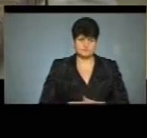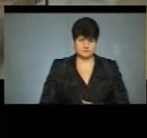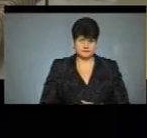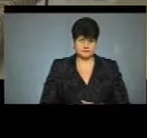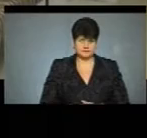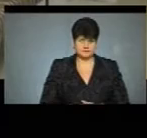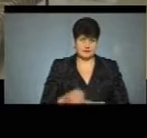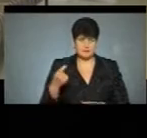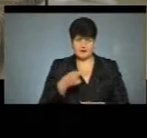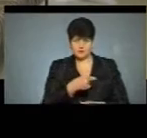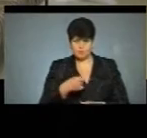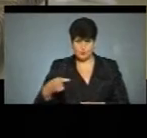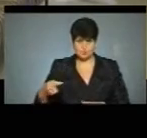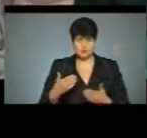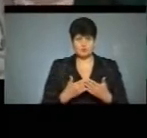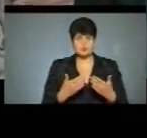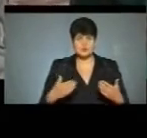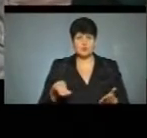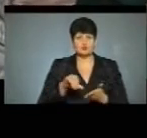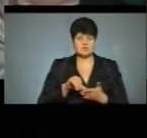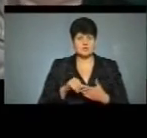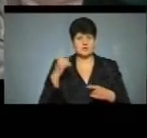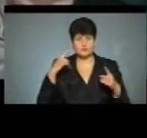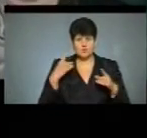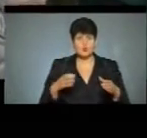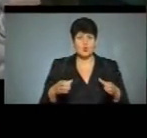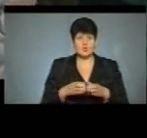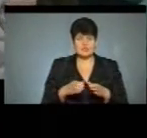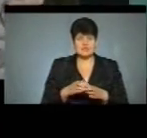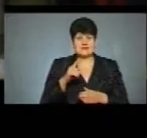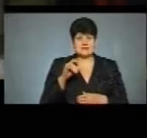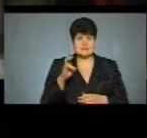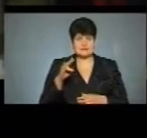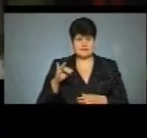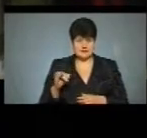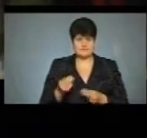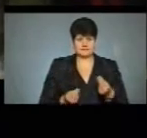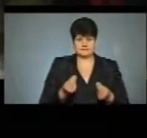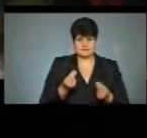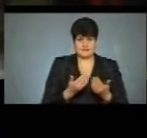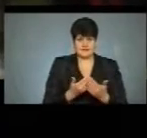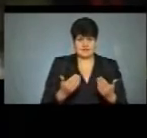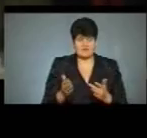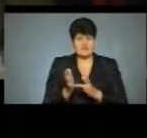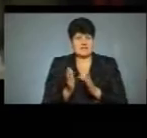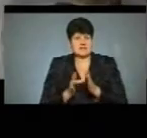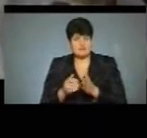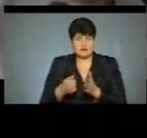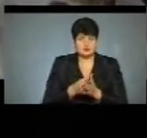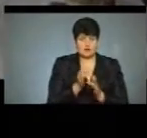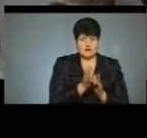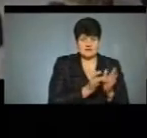На першому поверсі музею учасники творчого колективу із Зінькова, що на Хмельниччині, зіграли виставу «Від Різдва до Різдва» у